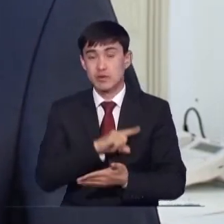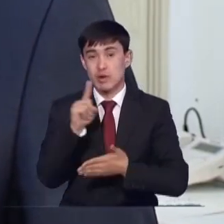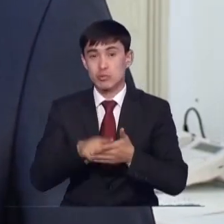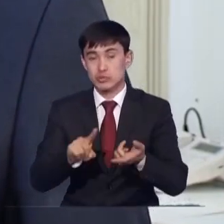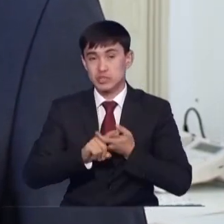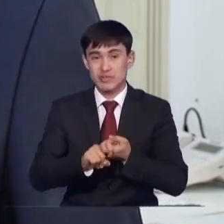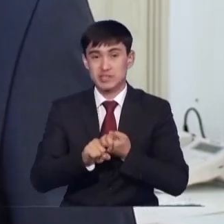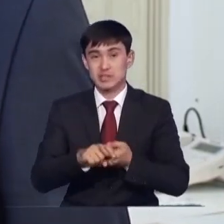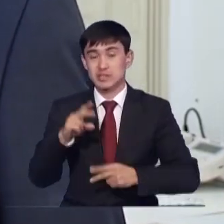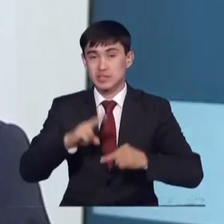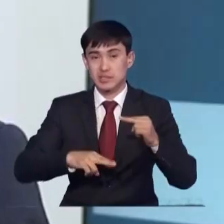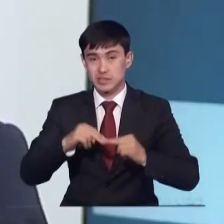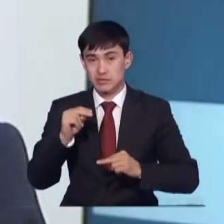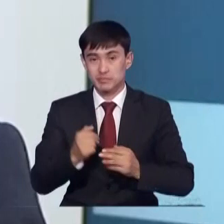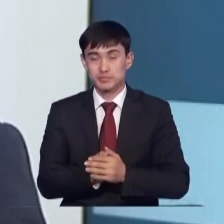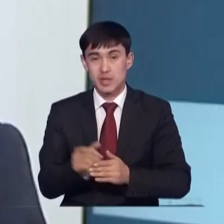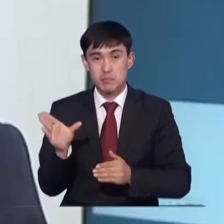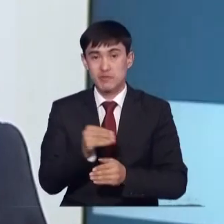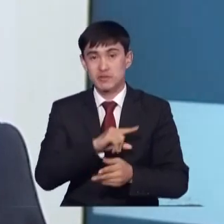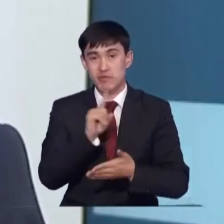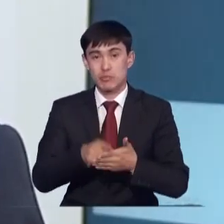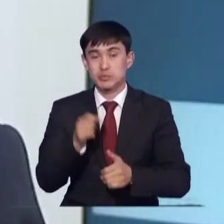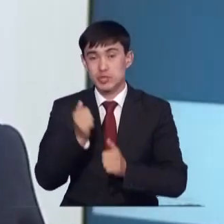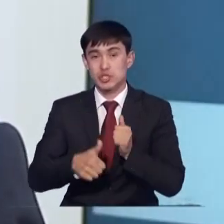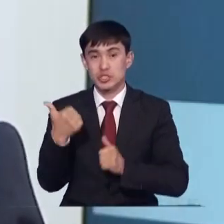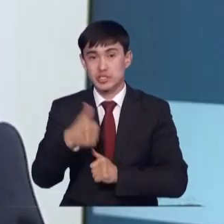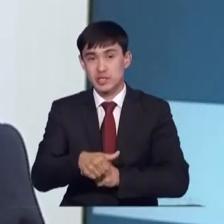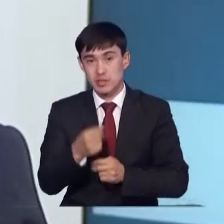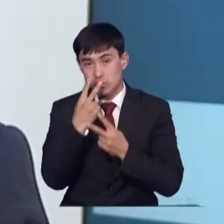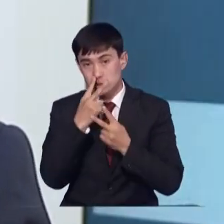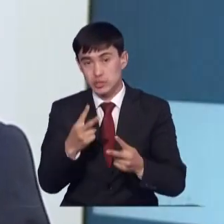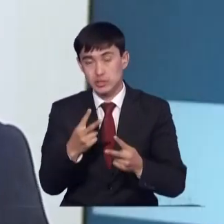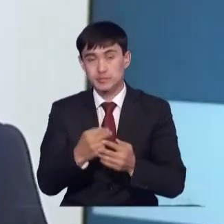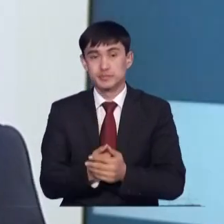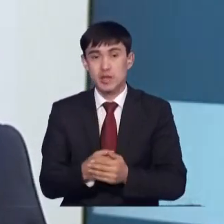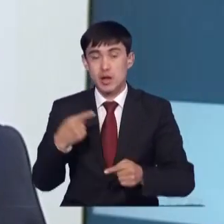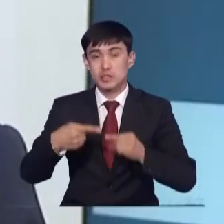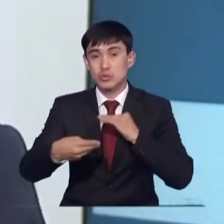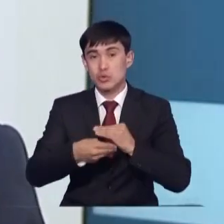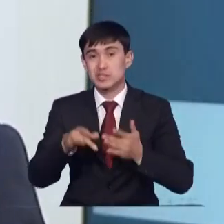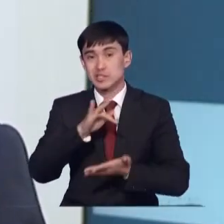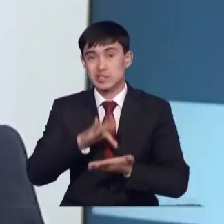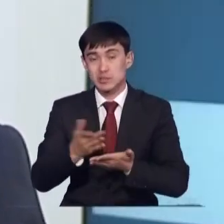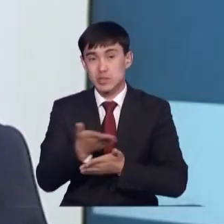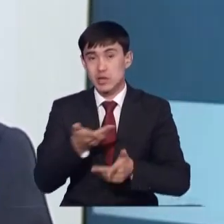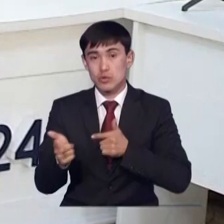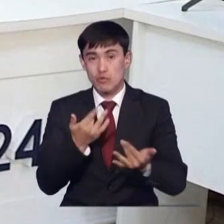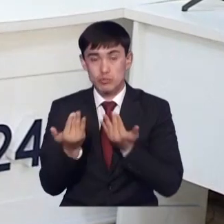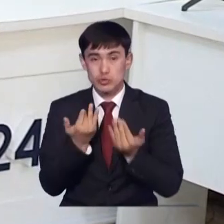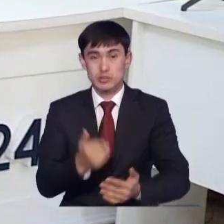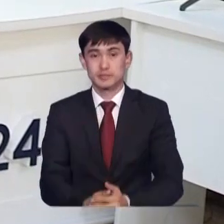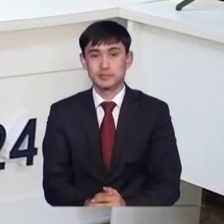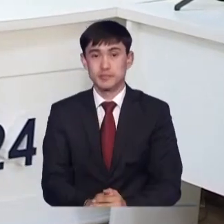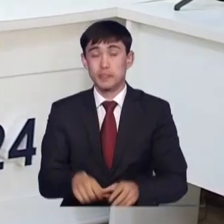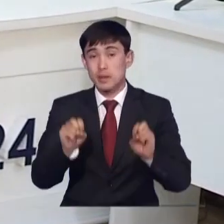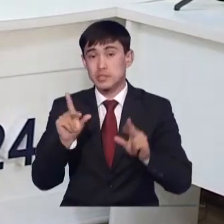законодательства строительством по всем этим вопросам еженедельной основе на площадке антикор центра Мы готовы обсуждать по